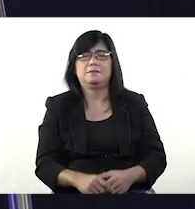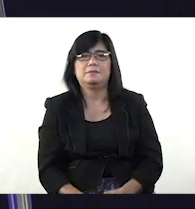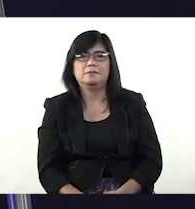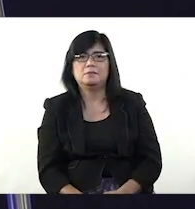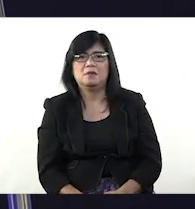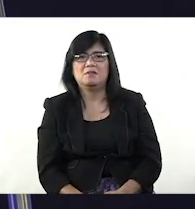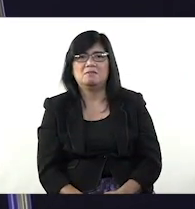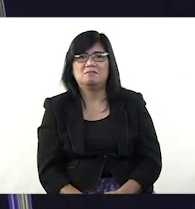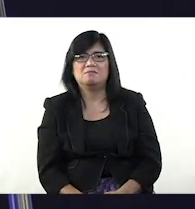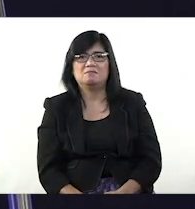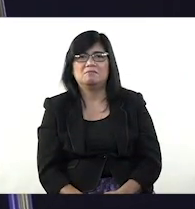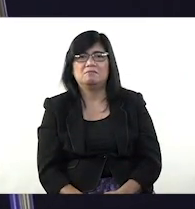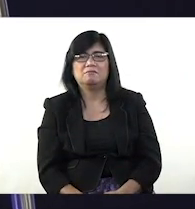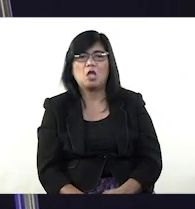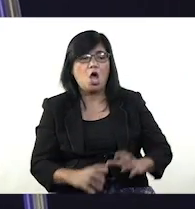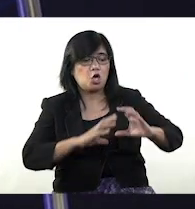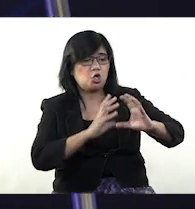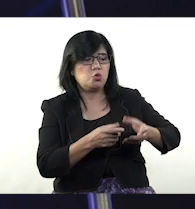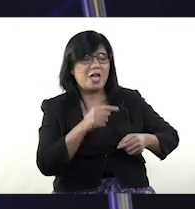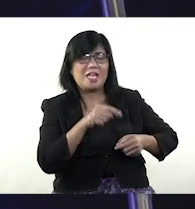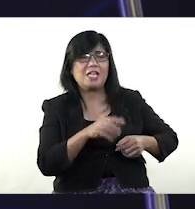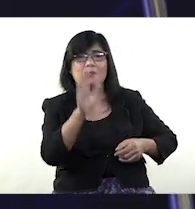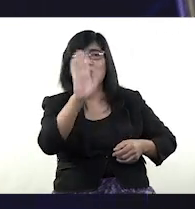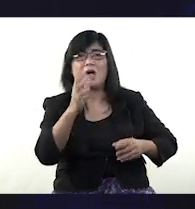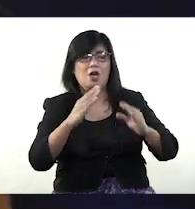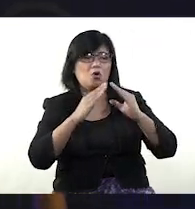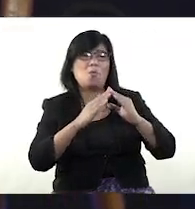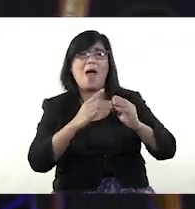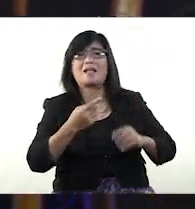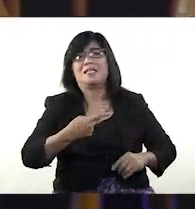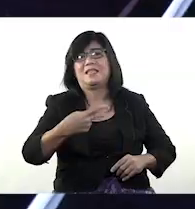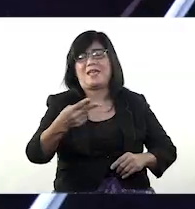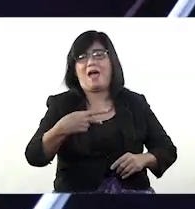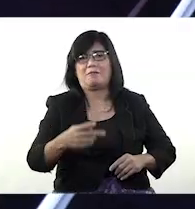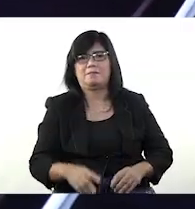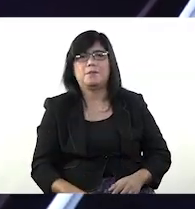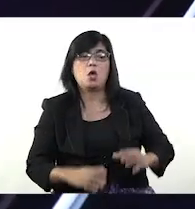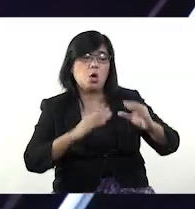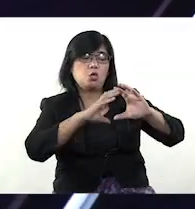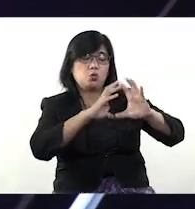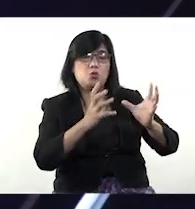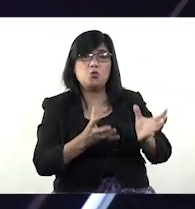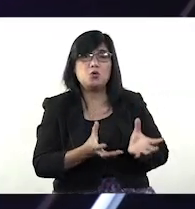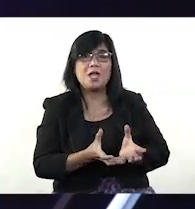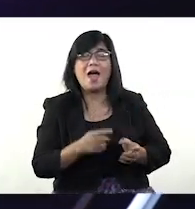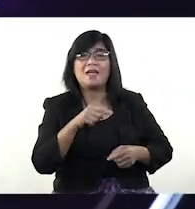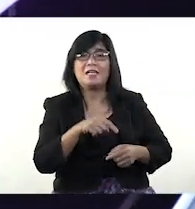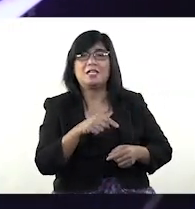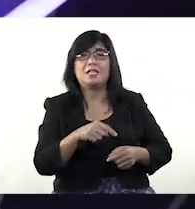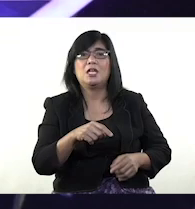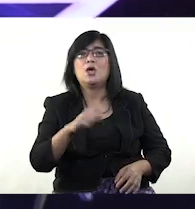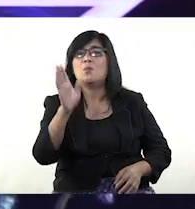it is worth Jono home Hai endless world is not our